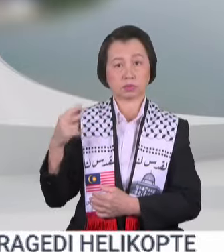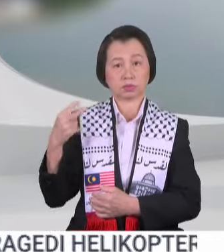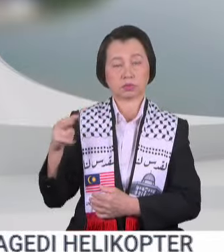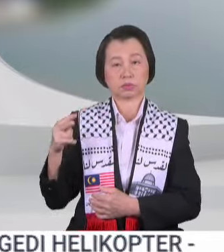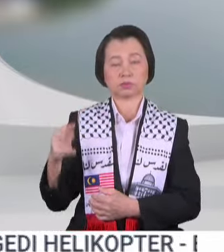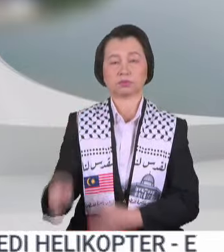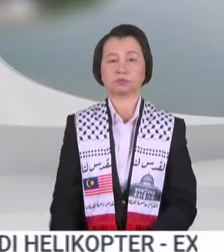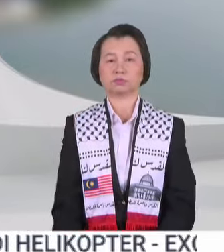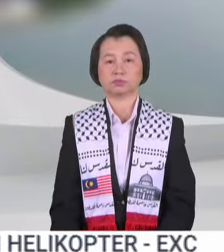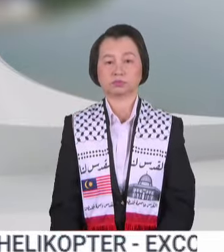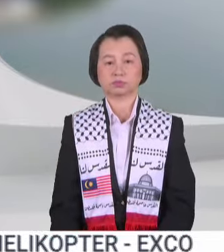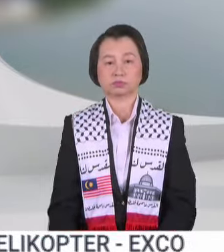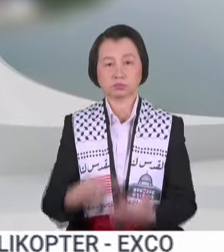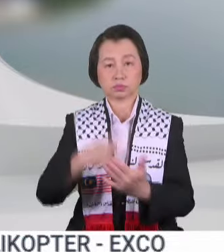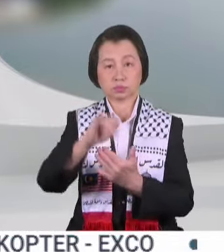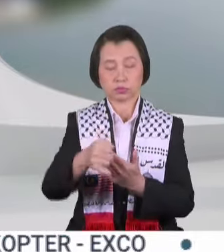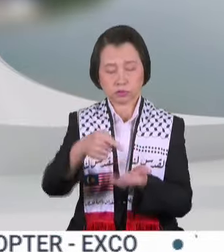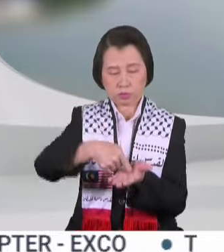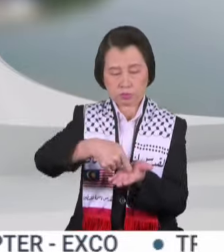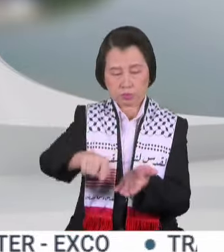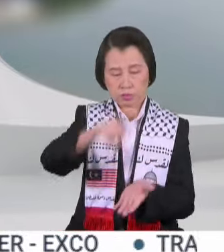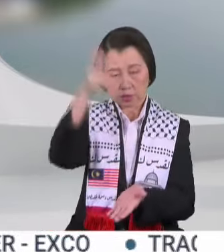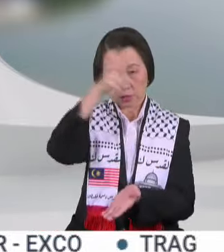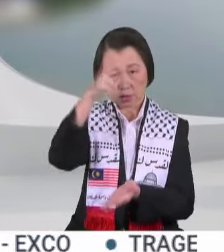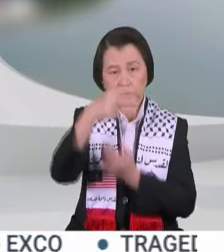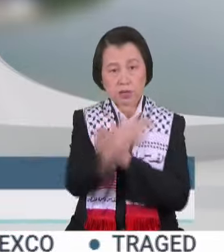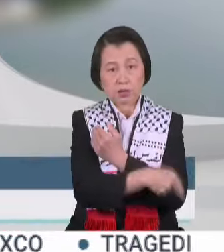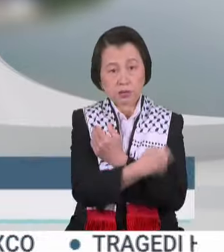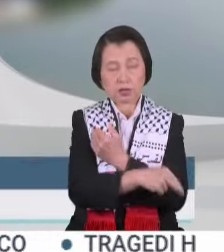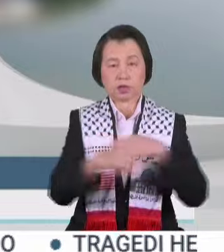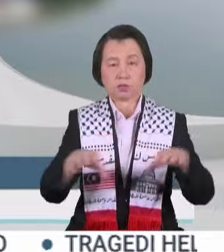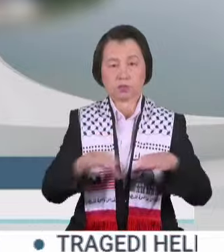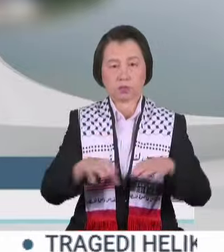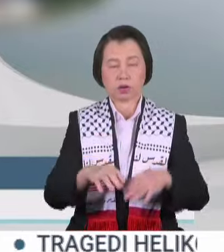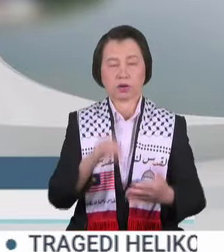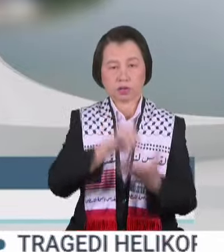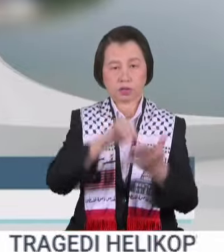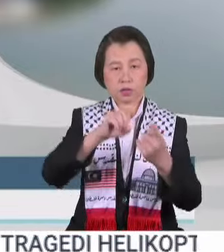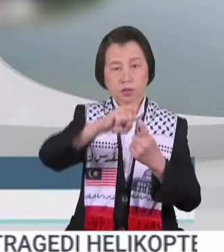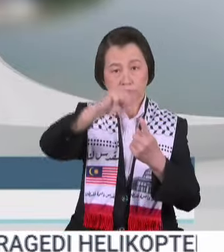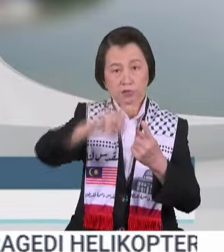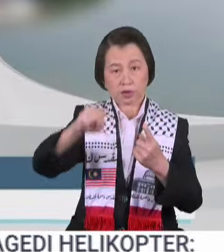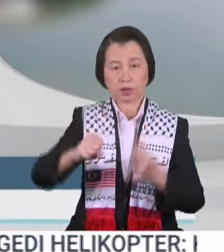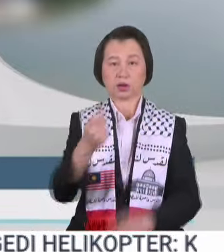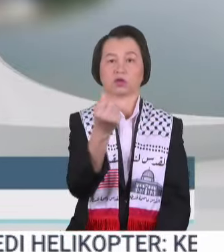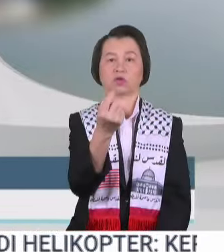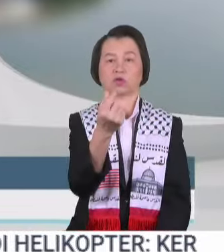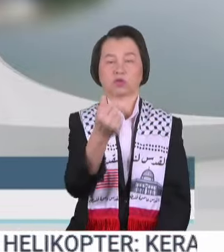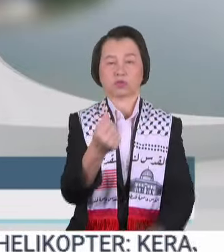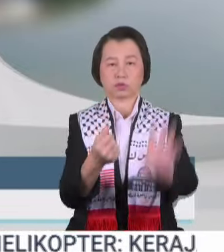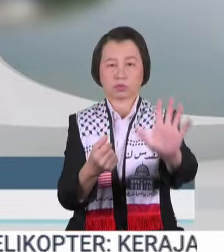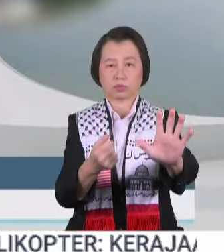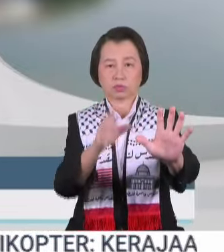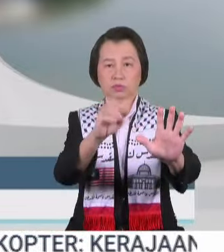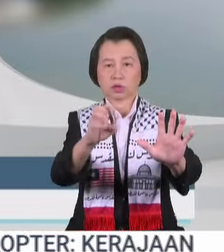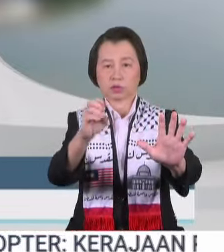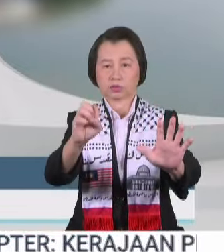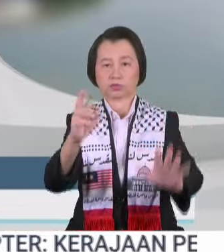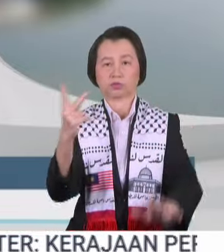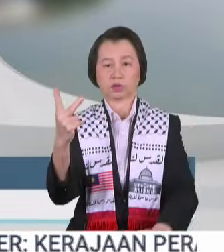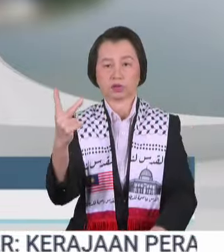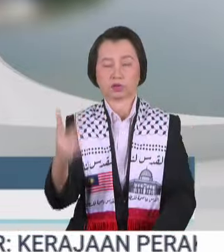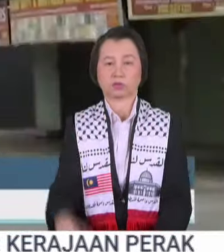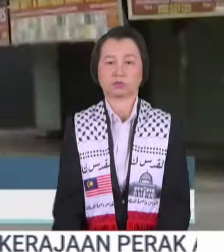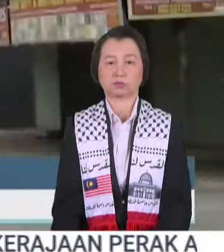RMK ke-12. Projek dibiayai kerajaan negeri itu dilaksanakan di Sandakan dengan kos bernilai RM500,000.